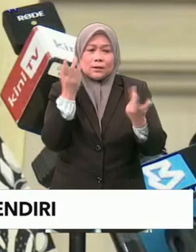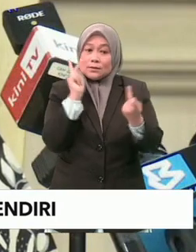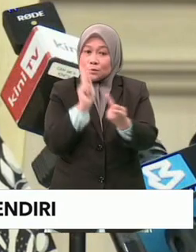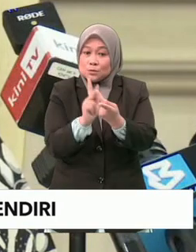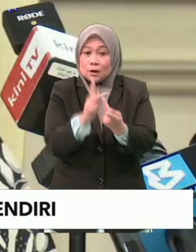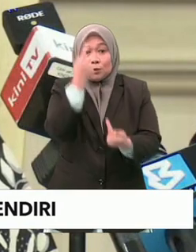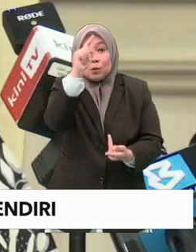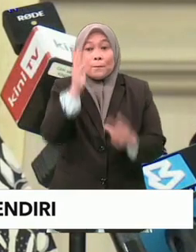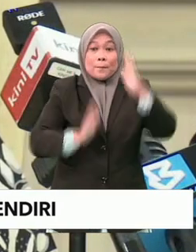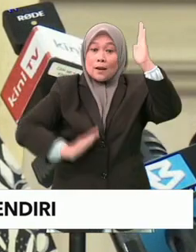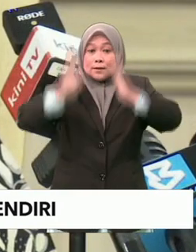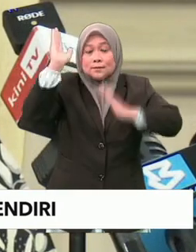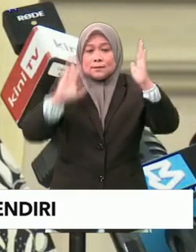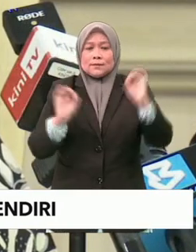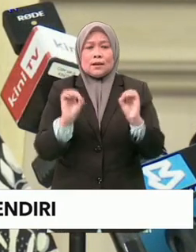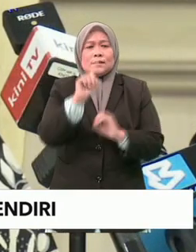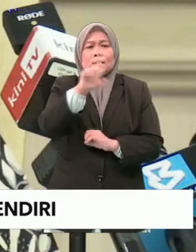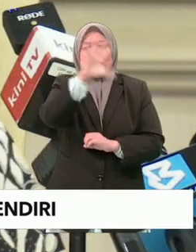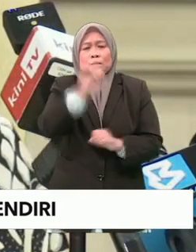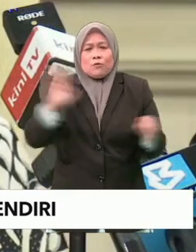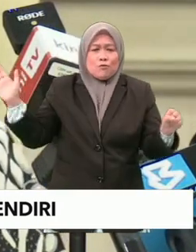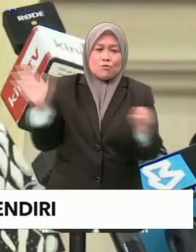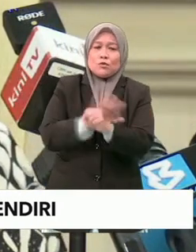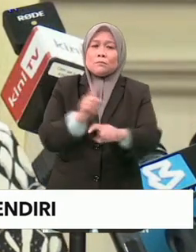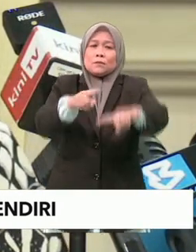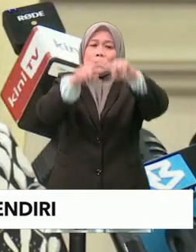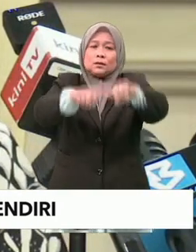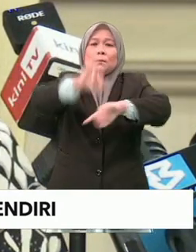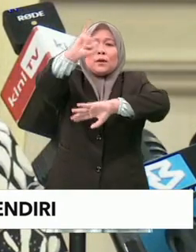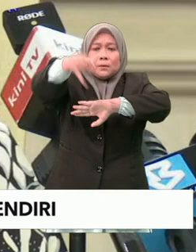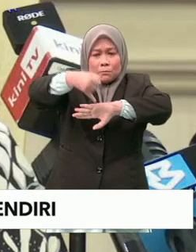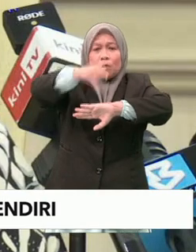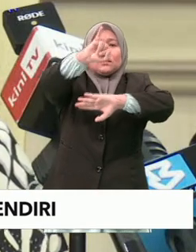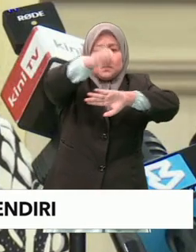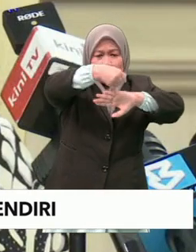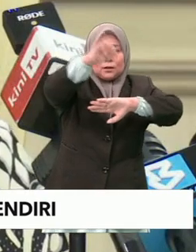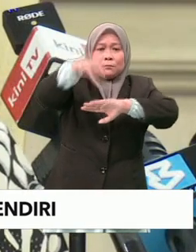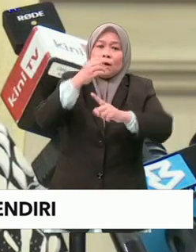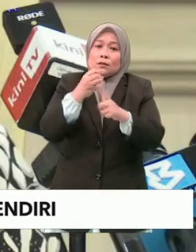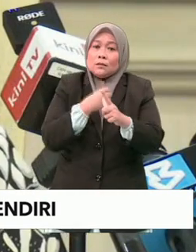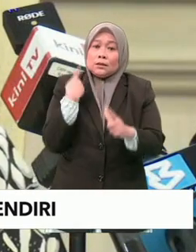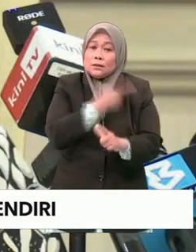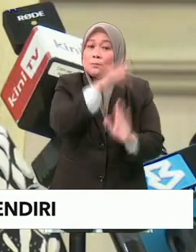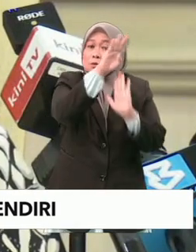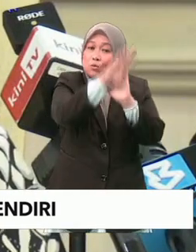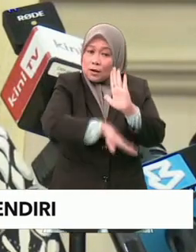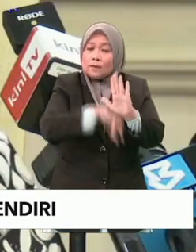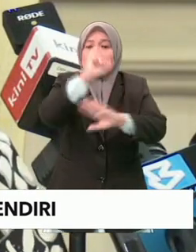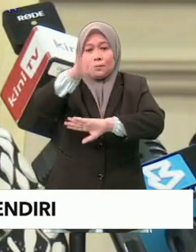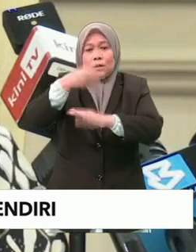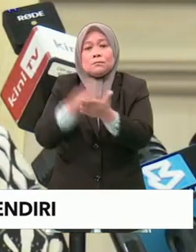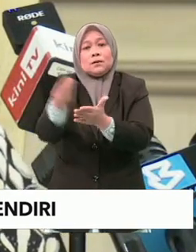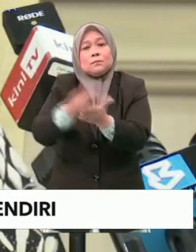supaya Malaysia Tak 100 protes bergantung ataupun boleh dikurangkan important